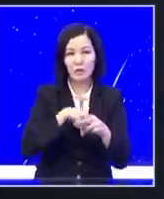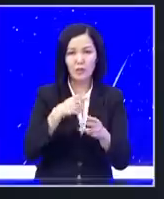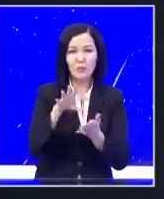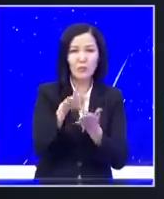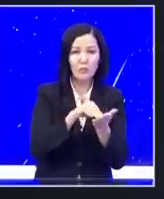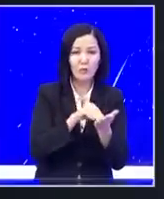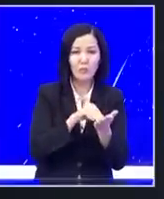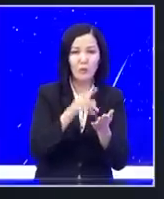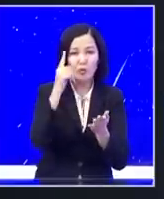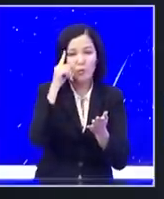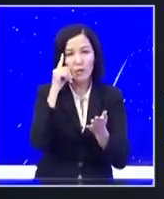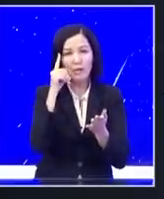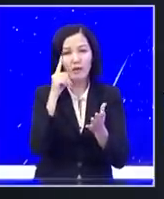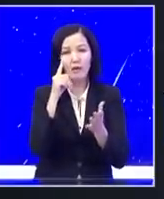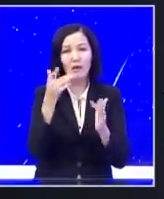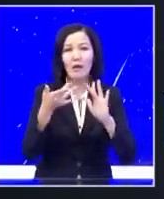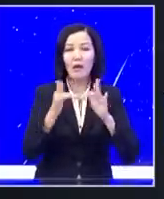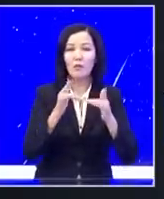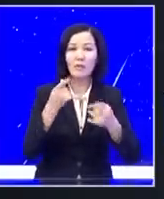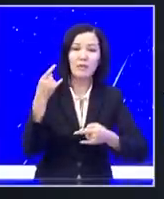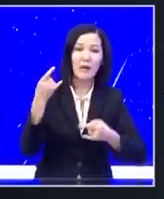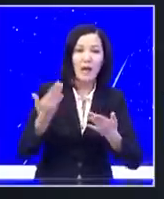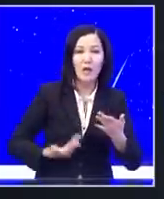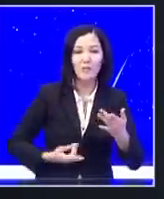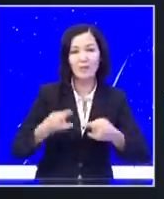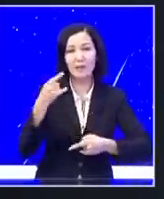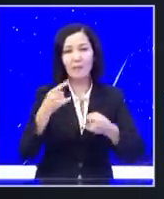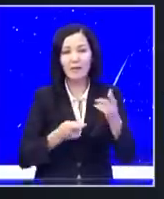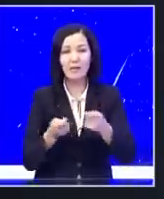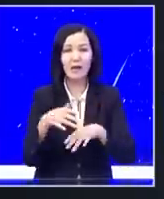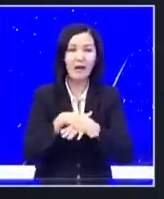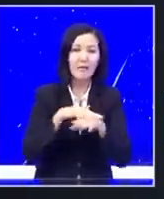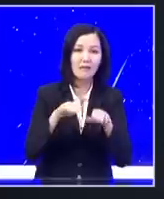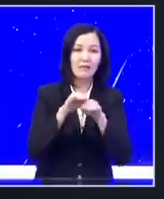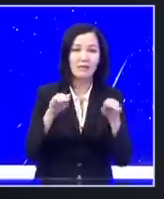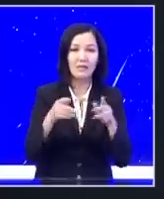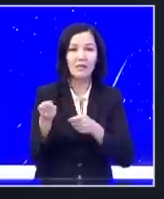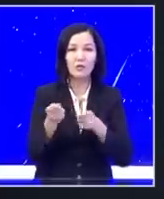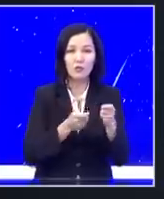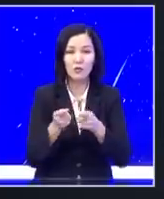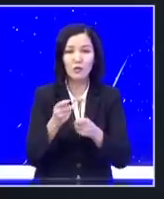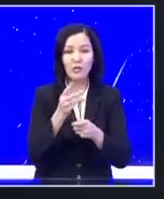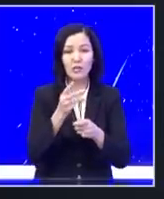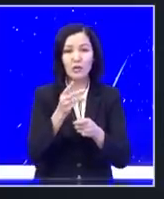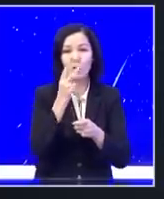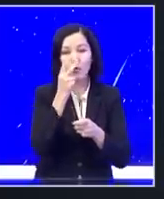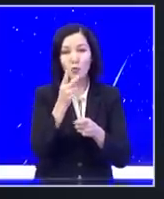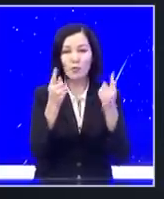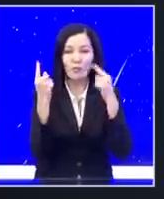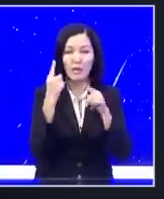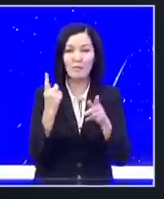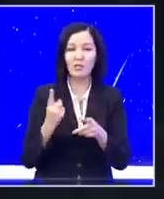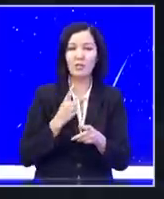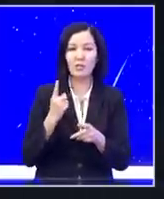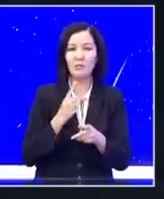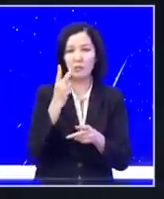ол оның әлеуметтік бағдарламаларды. Ұлттық, халықтық деңгейдегі биік бағдарламалар жүргізген кездегі шығармашылық шеберлігі